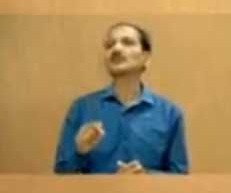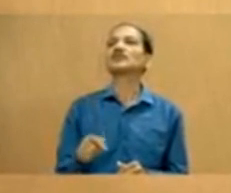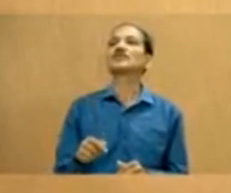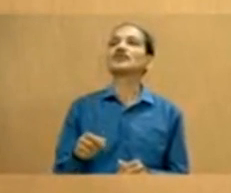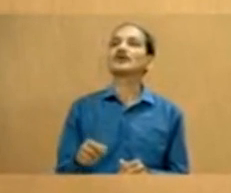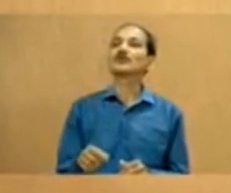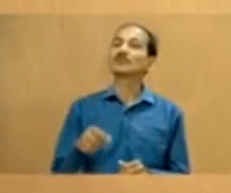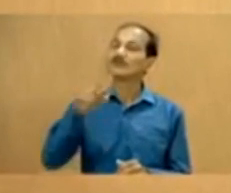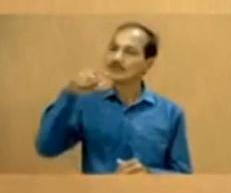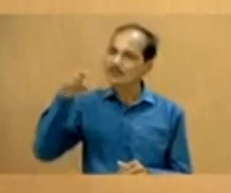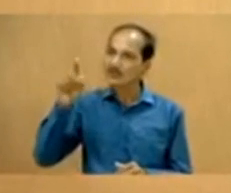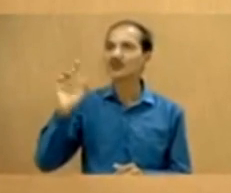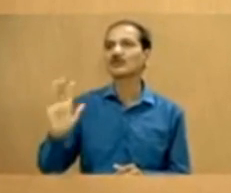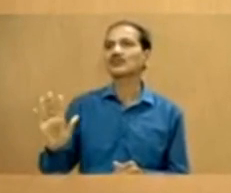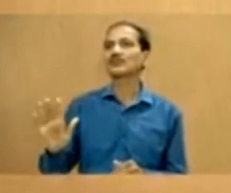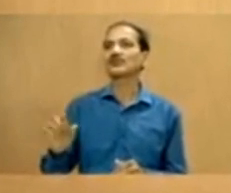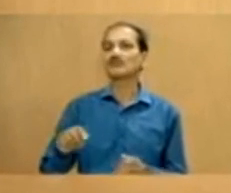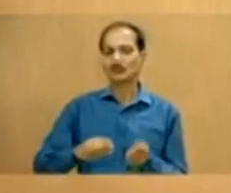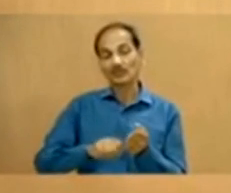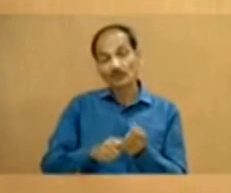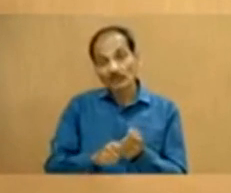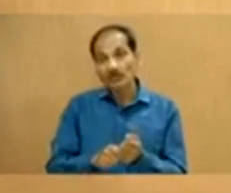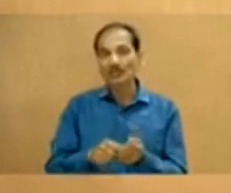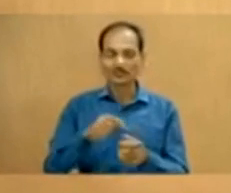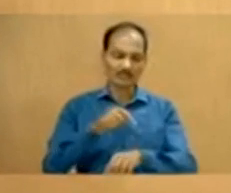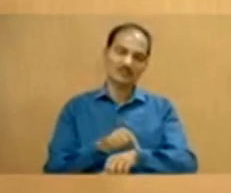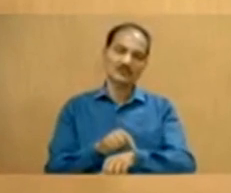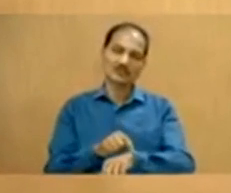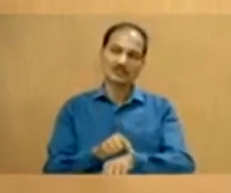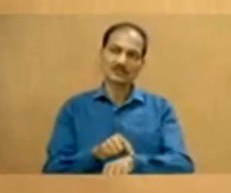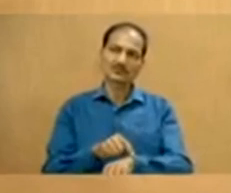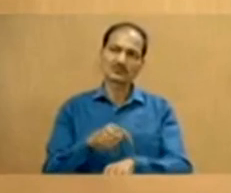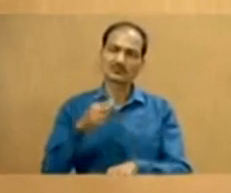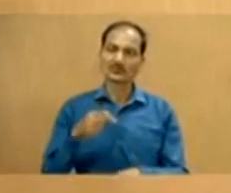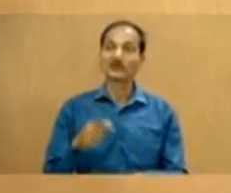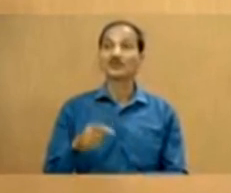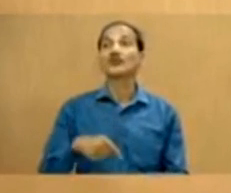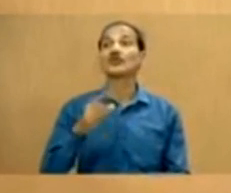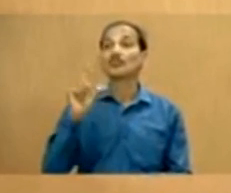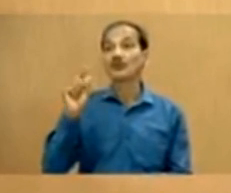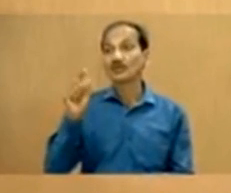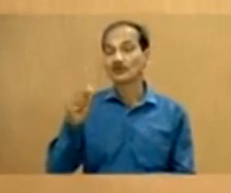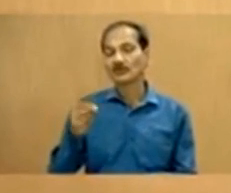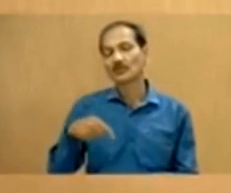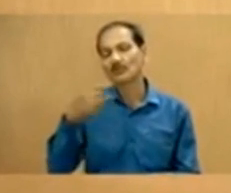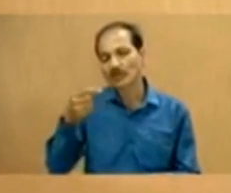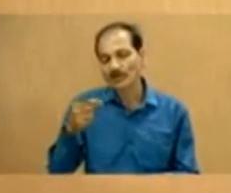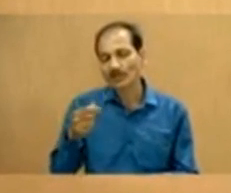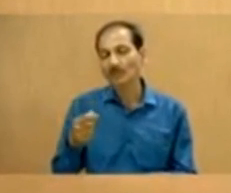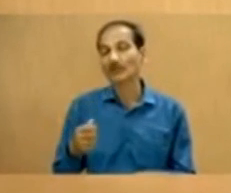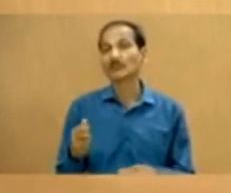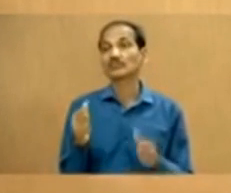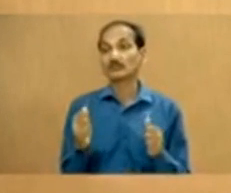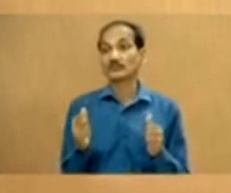ଲକଡାଉନ ସମୟରେ ସବୁଠାରୁ ବେଶୀ ତ୍ୟାଗ ଏବଂ ଧୈର୍ଯ୍ୟ ପ୍ରଦର୍ଶନ କରିଛନ୍ତି ଆମର ପୁଅ